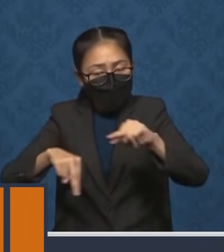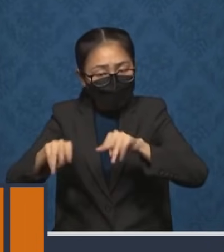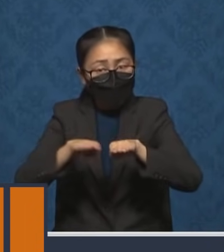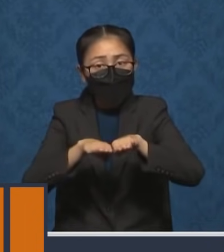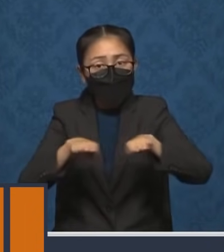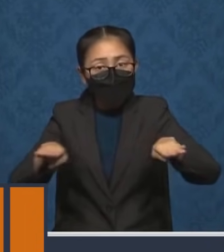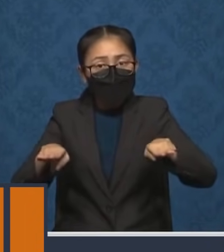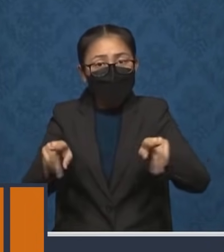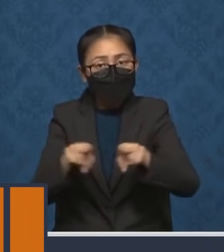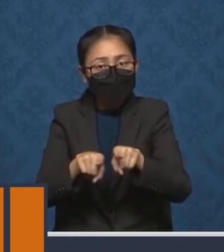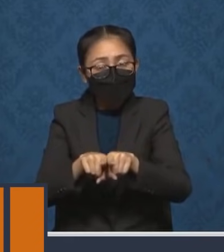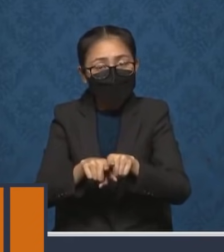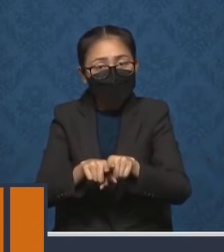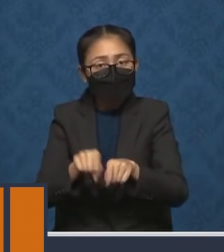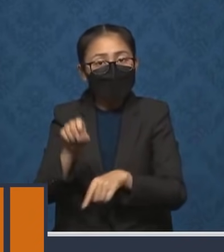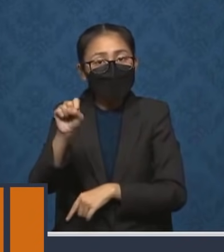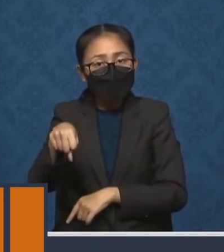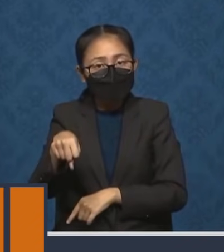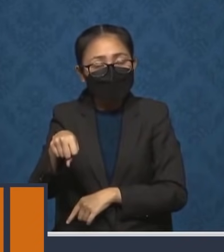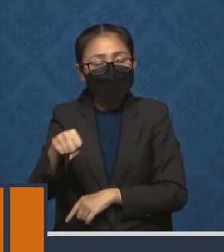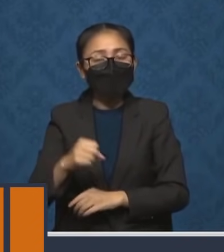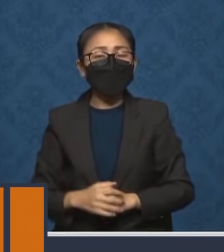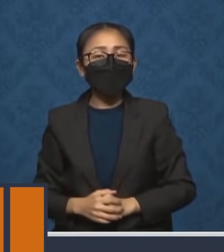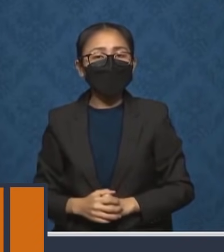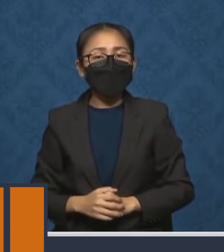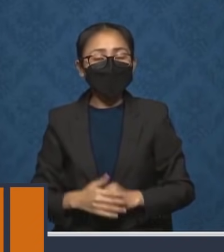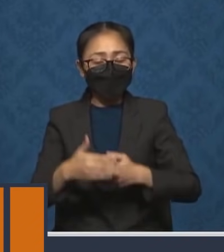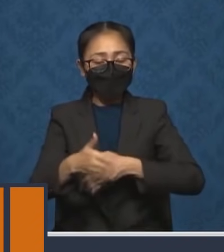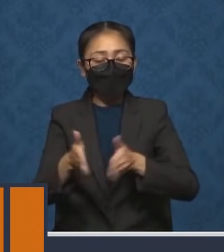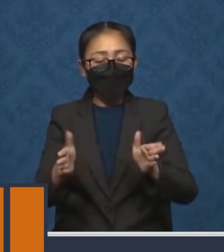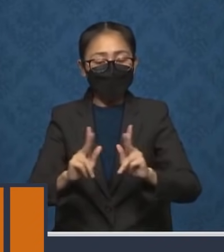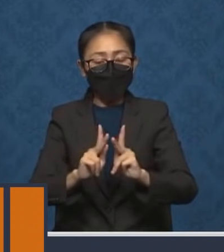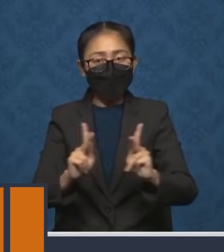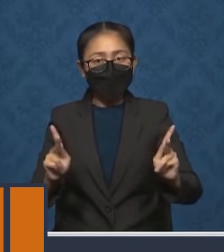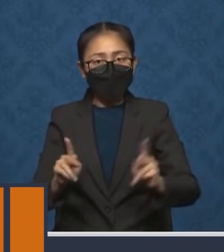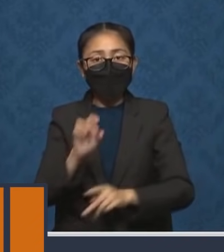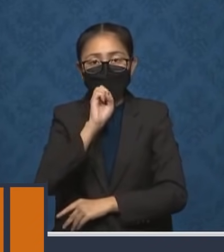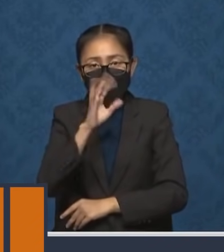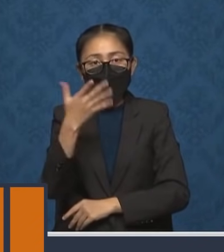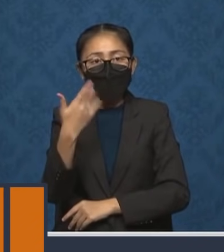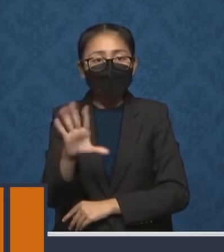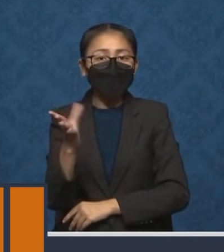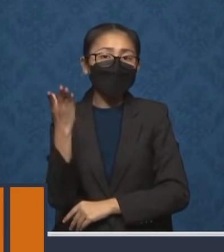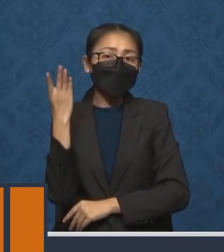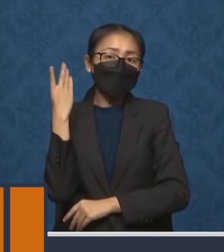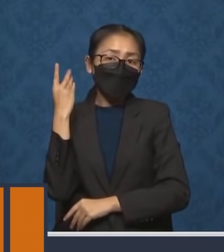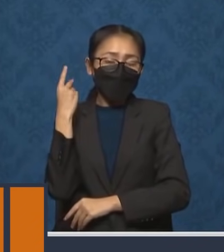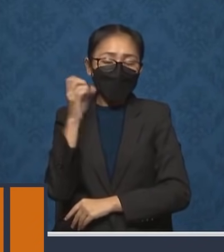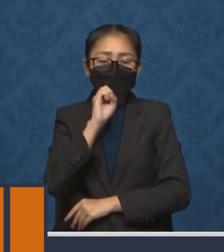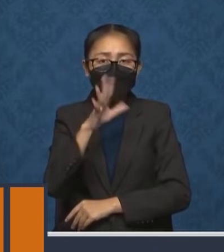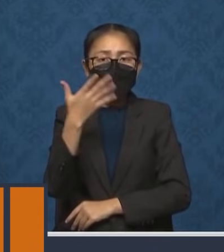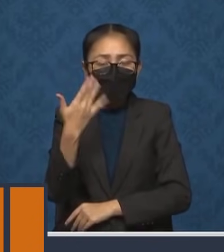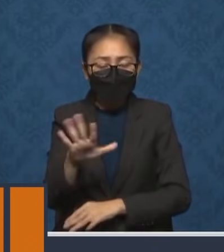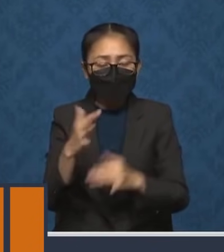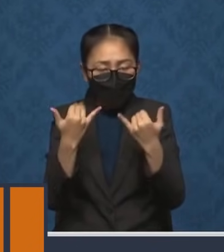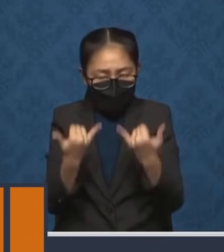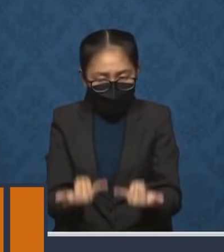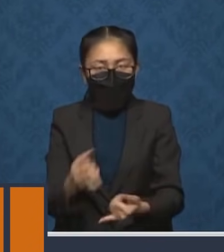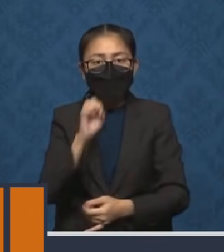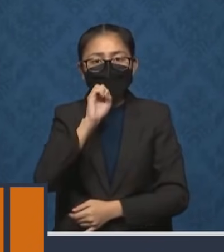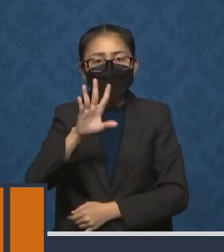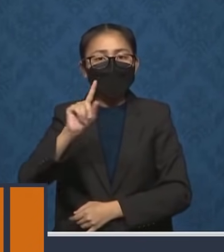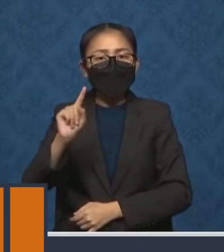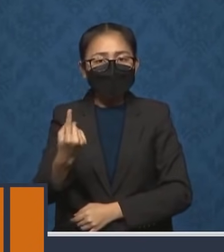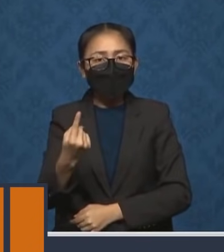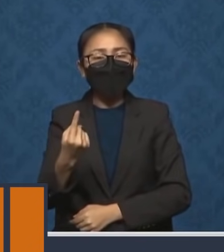เดียวกันหรือไม่อยู่ในห้องน้ำบริการผมก็พูดไปแล้วเมื่อวานผมก็พูดไปแล้ววันนี้ผมก็ต้อง